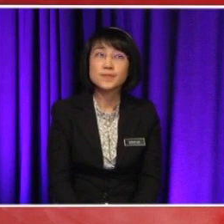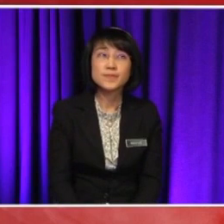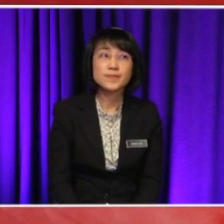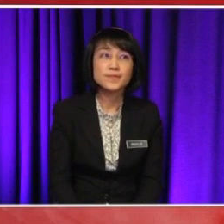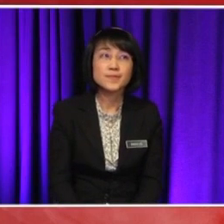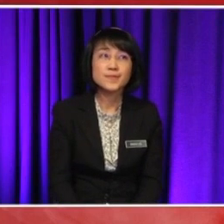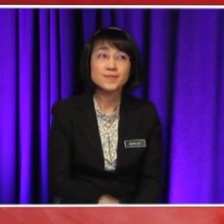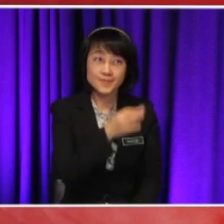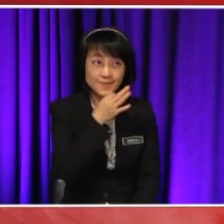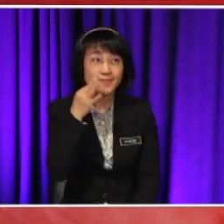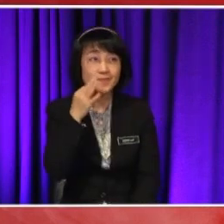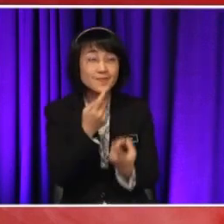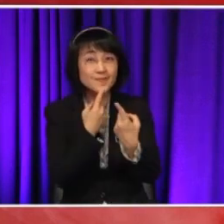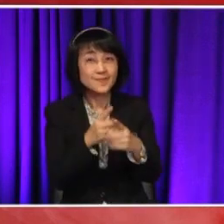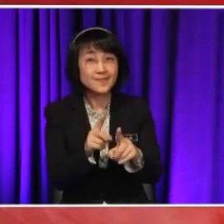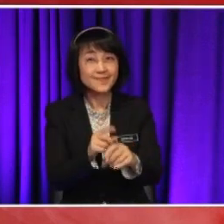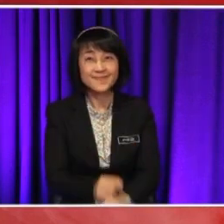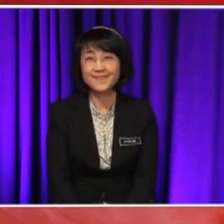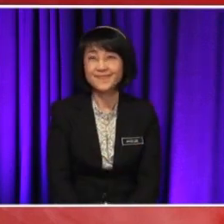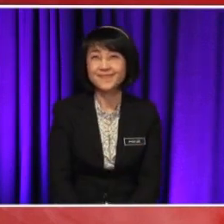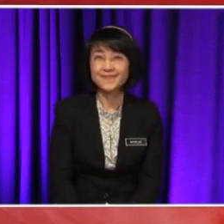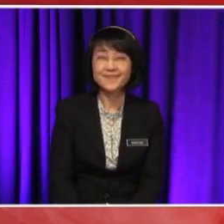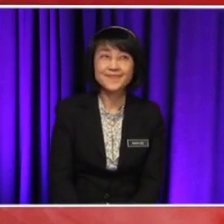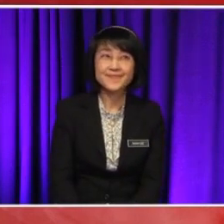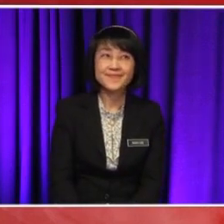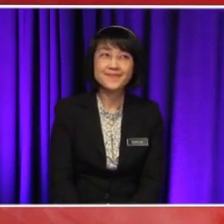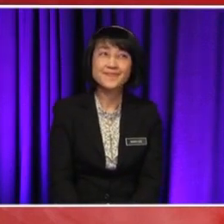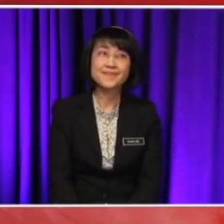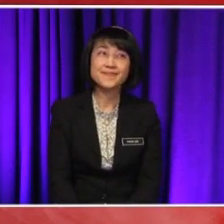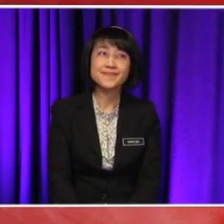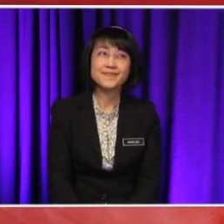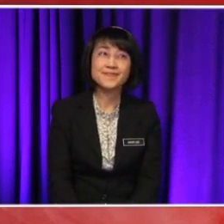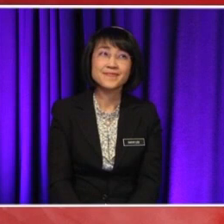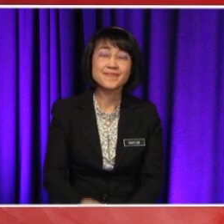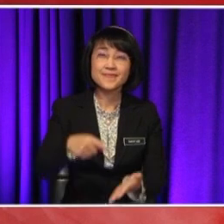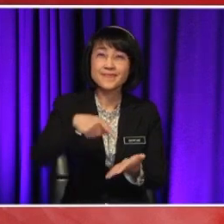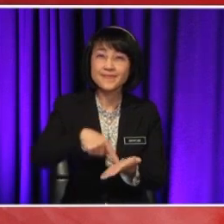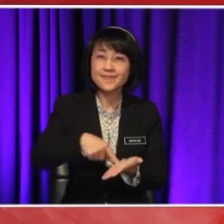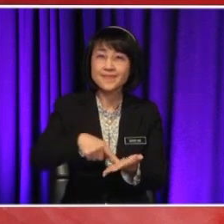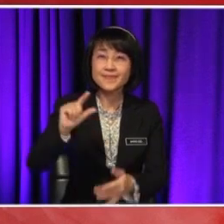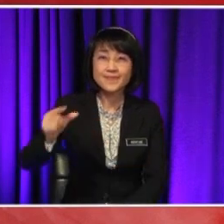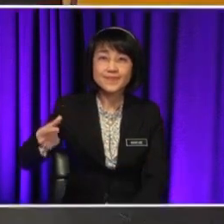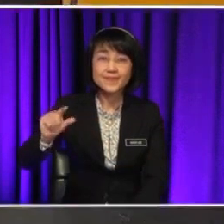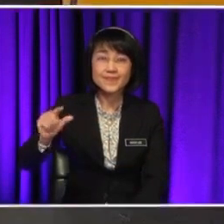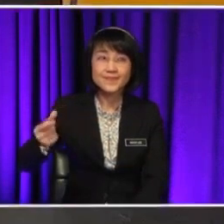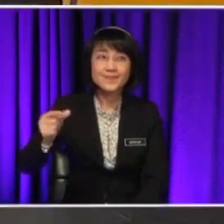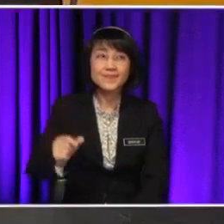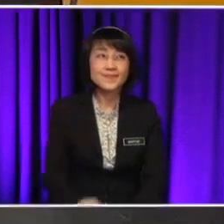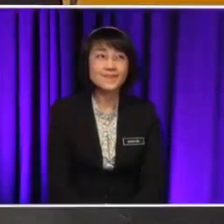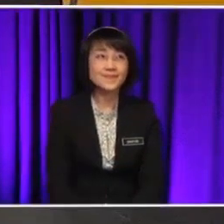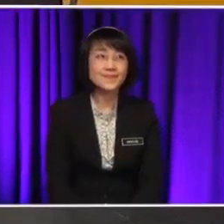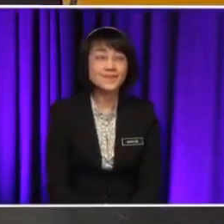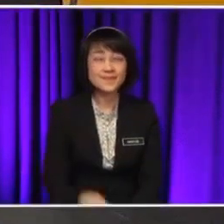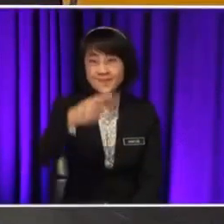jawab ke yang ini? Saya jawab, cikgu. Okey, kita bagi peluang pada Fizi. Apa baik, dia, Fizi? Saya rasa ini kubisma, cikgu. Okey, kubisma. Betul ke? Sebab